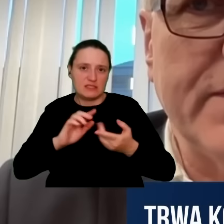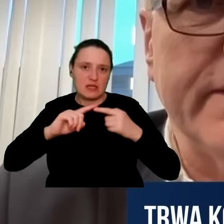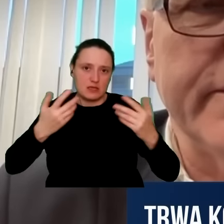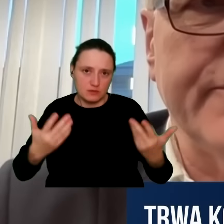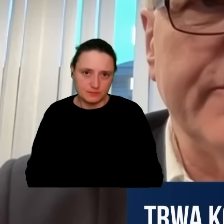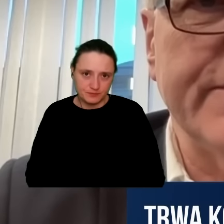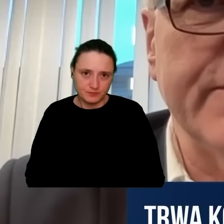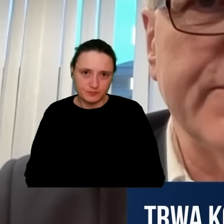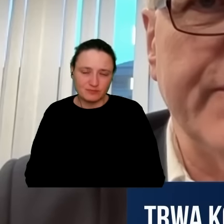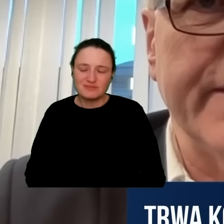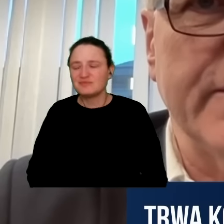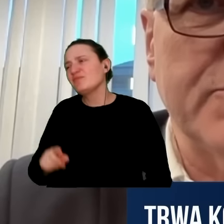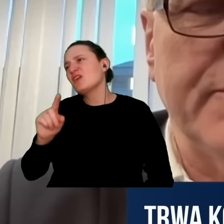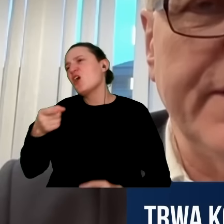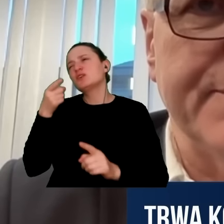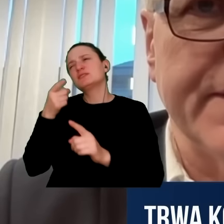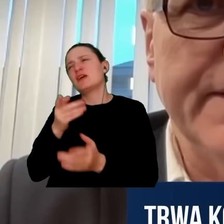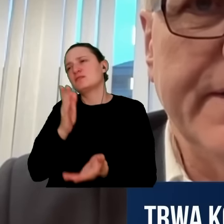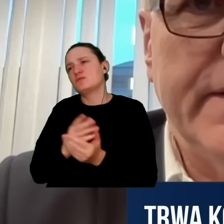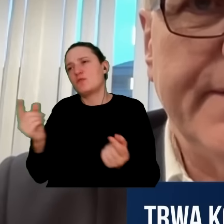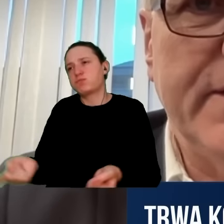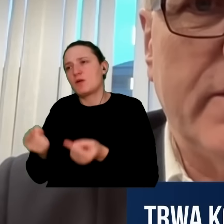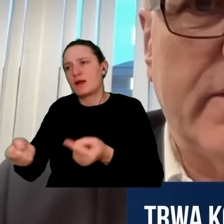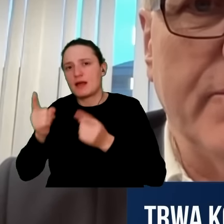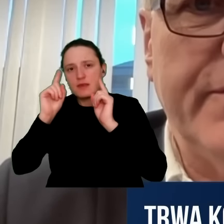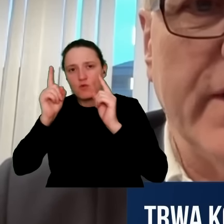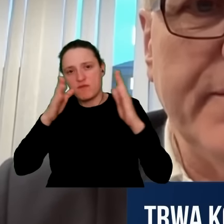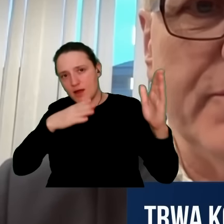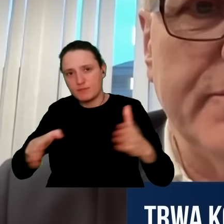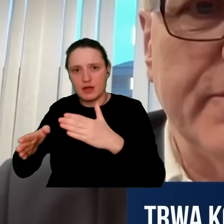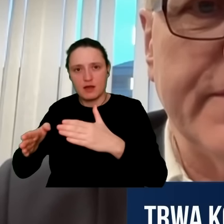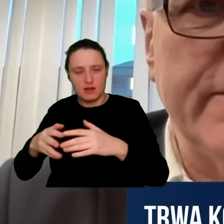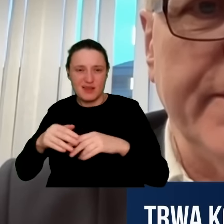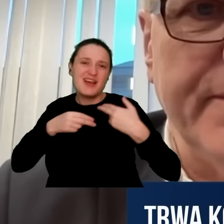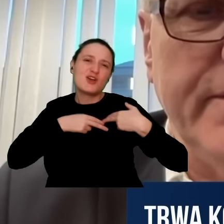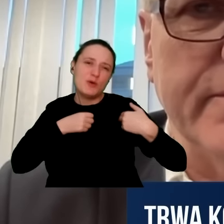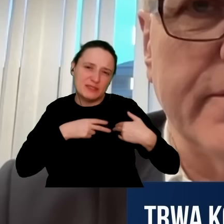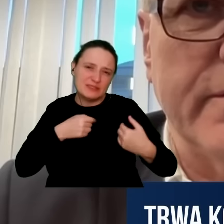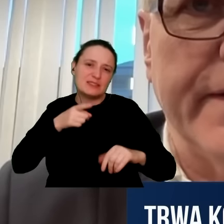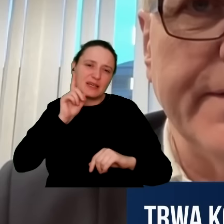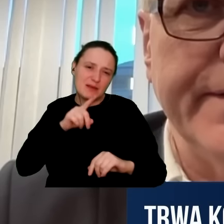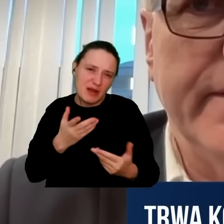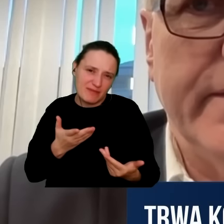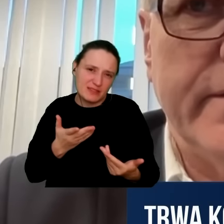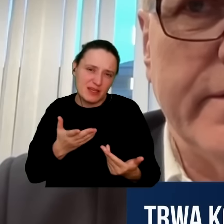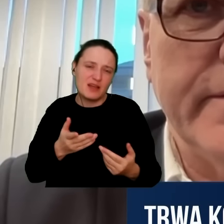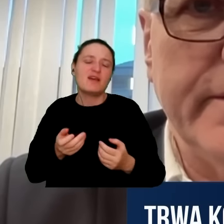czysto propagandowe, odwracające uwagę. No, przypominam, że tymi komisjami ostatnimi no,